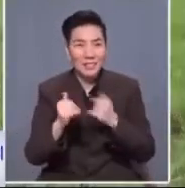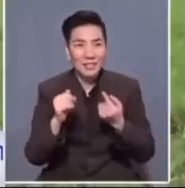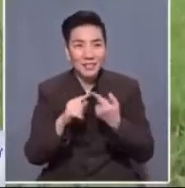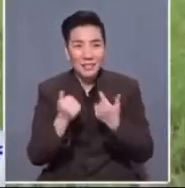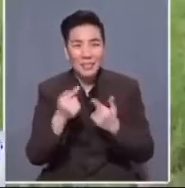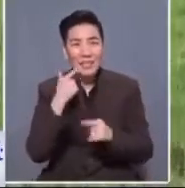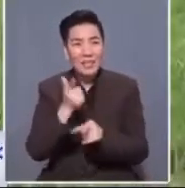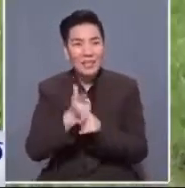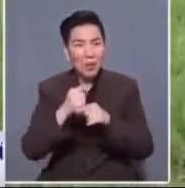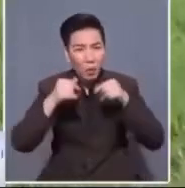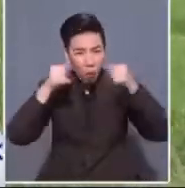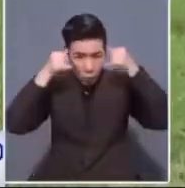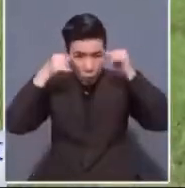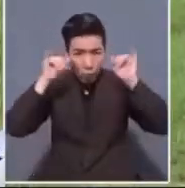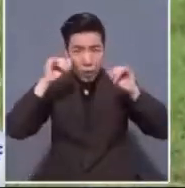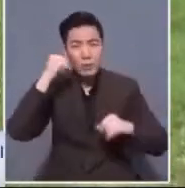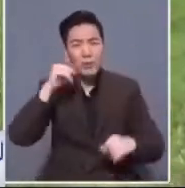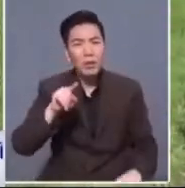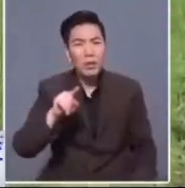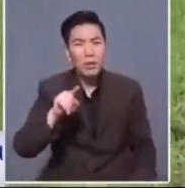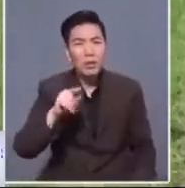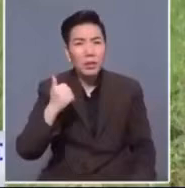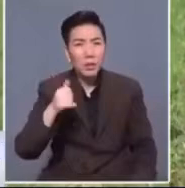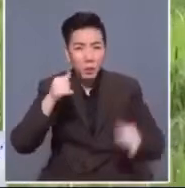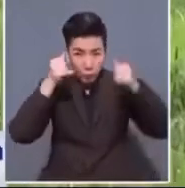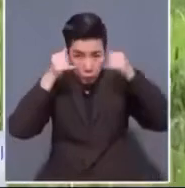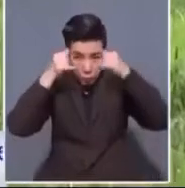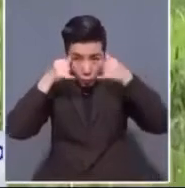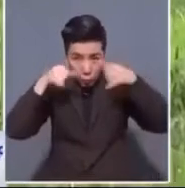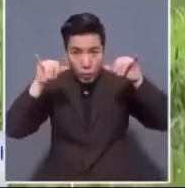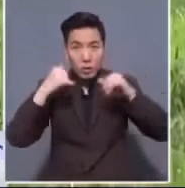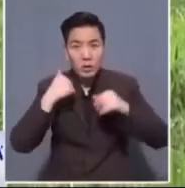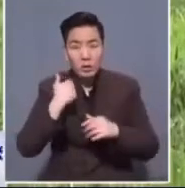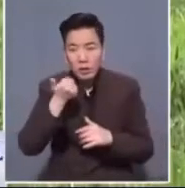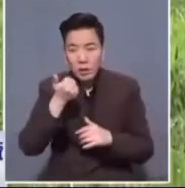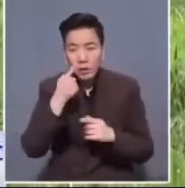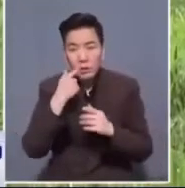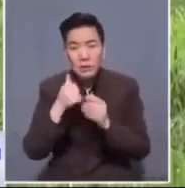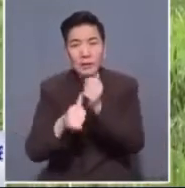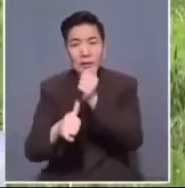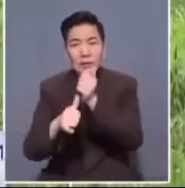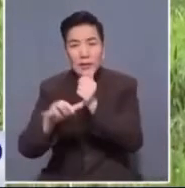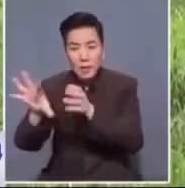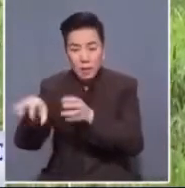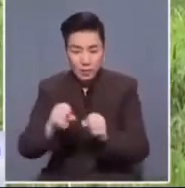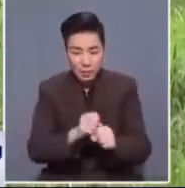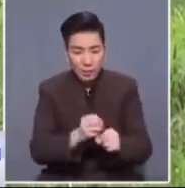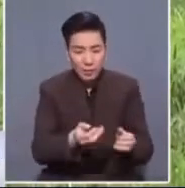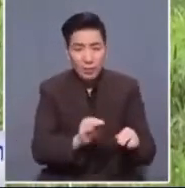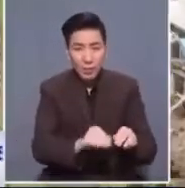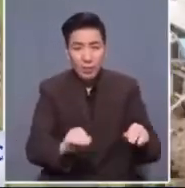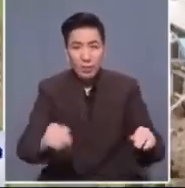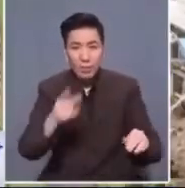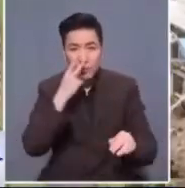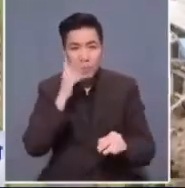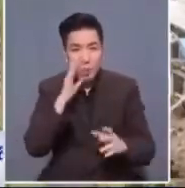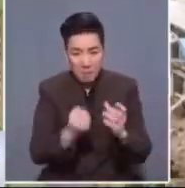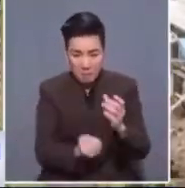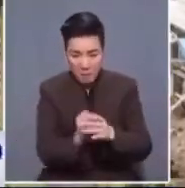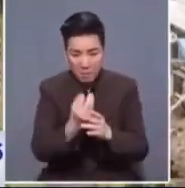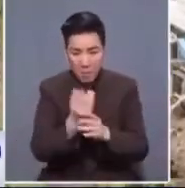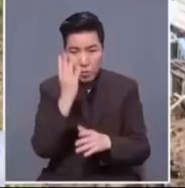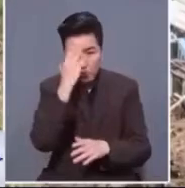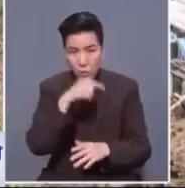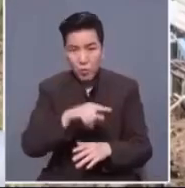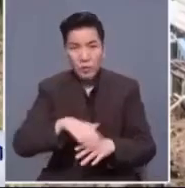ทำไมต้องเลี้ยงควายด้วยมัน ควายค่ะหนึ่งเราได้มูลเขามาใส่ในต้นไม้เราน ี่ไงเห็นไหมเนี่ยๆ ๆจะได้งามนะค